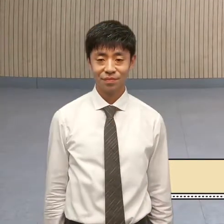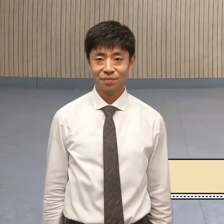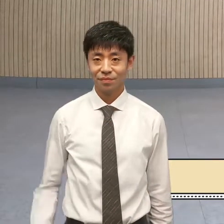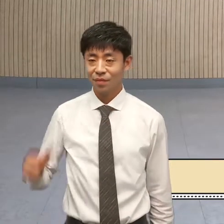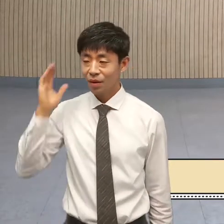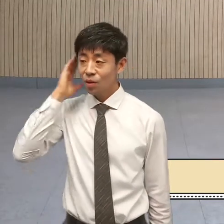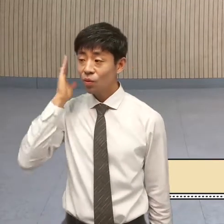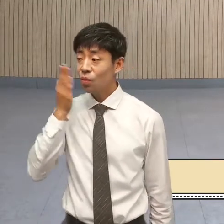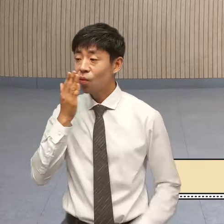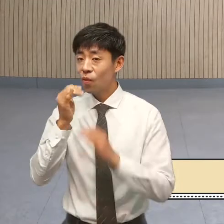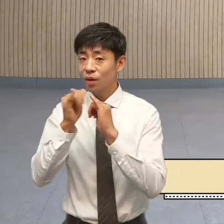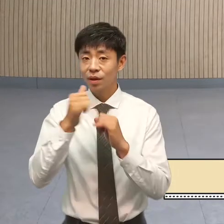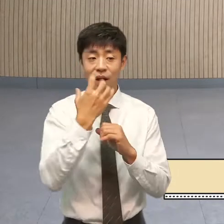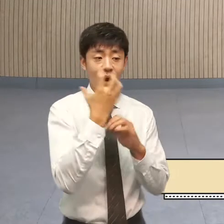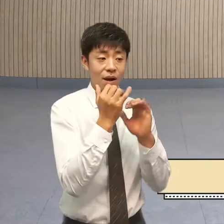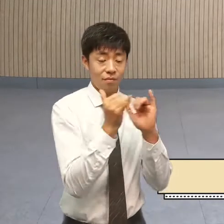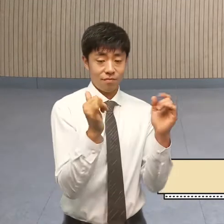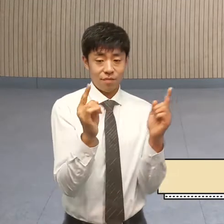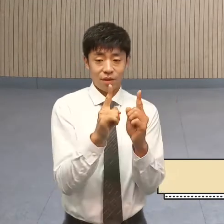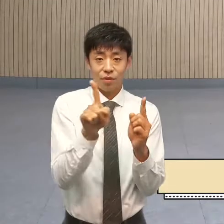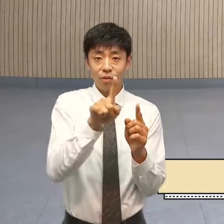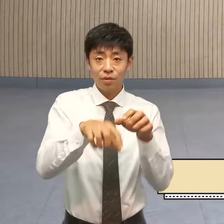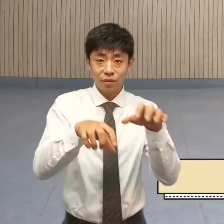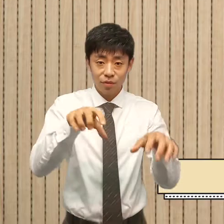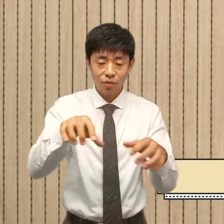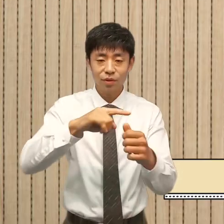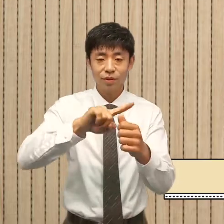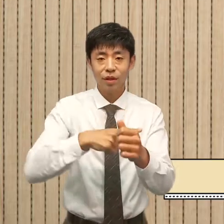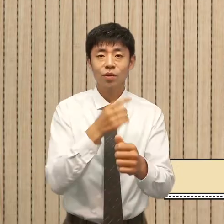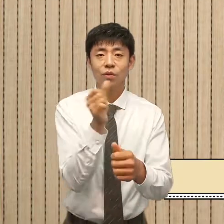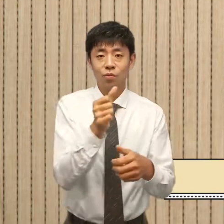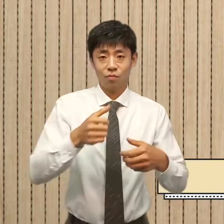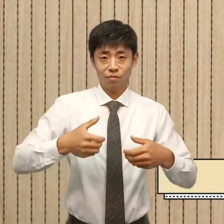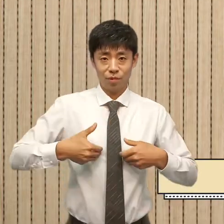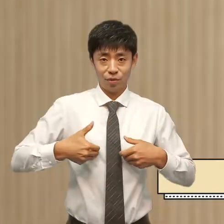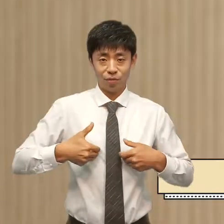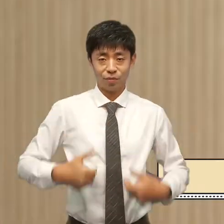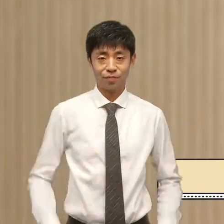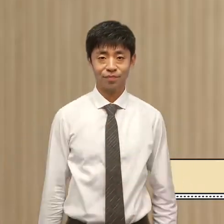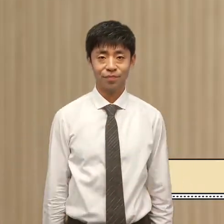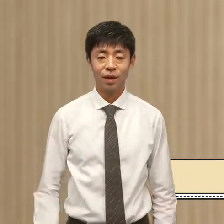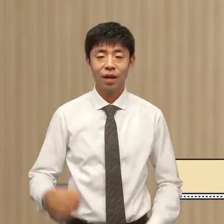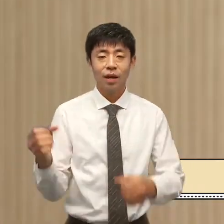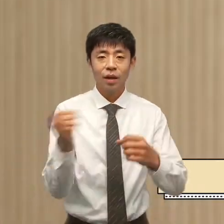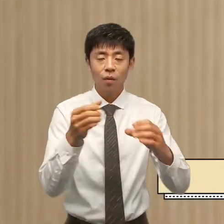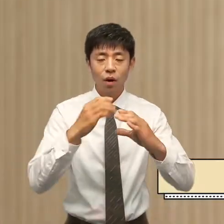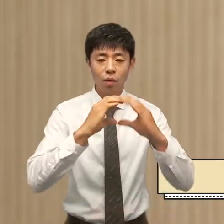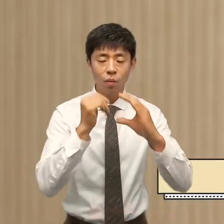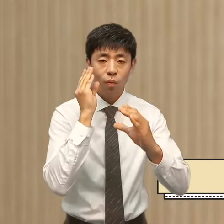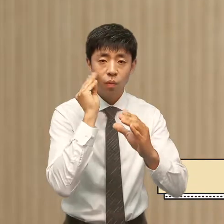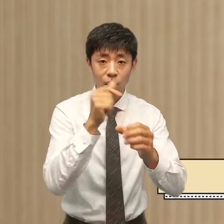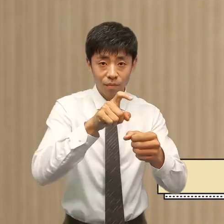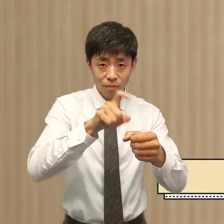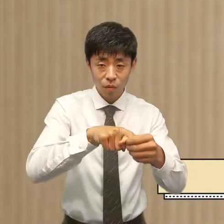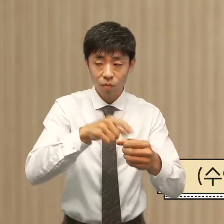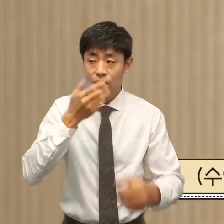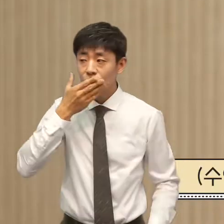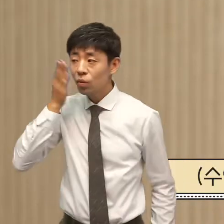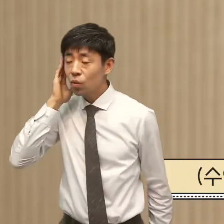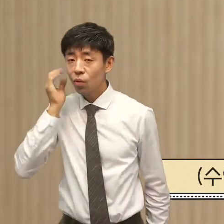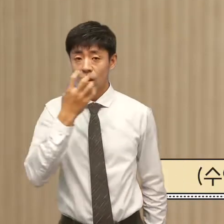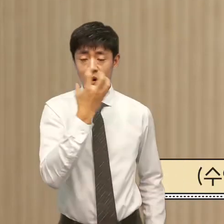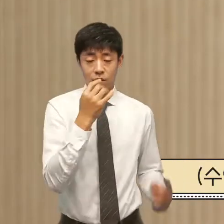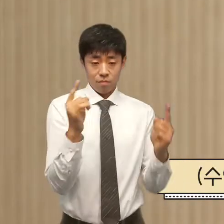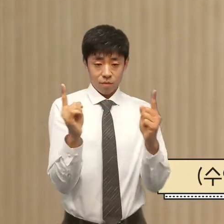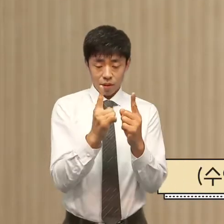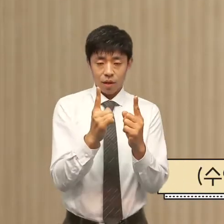농인과 청인이 만나는 그 어느 곳이든 통역이 필요하게 되는데요. 원활한 의사소통을 할 수 있게끔